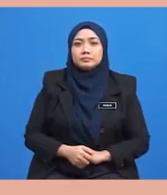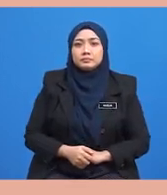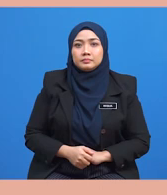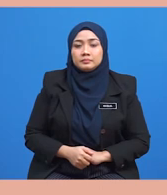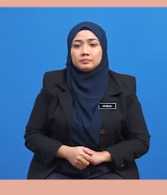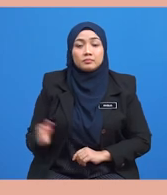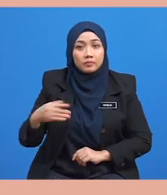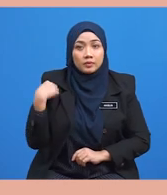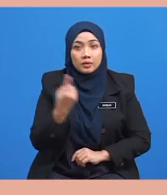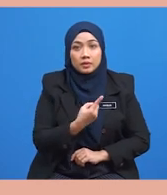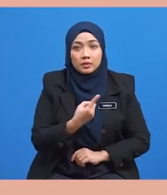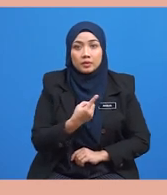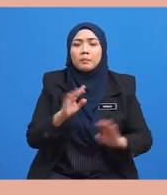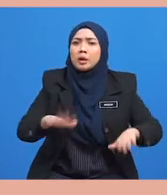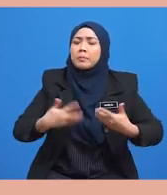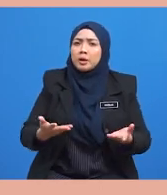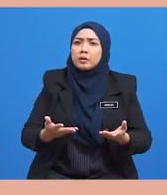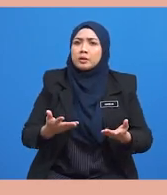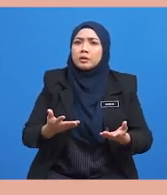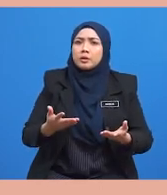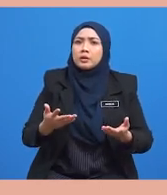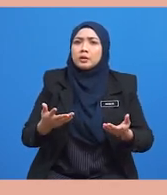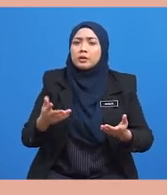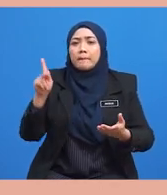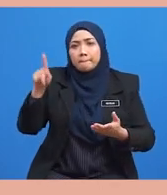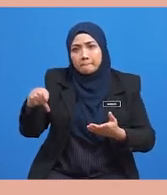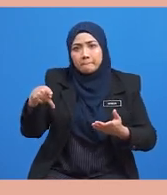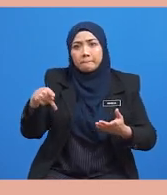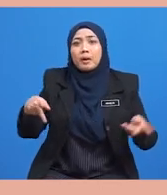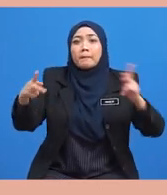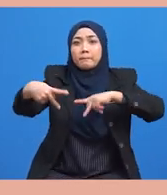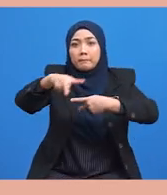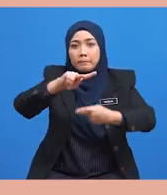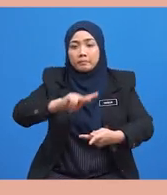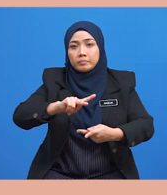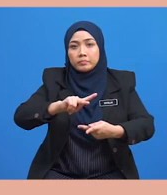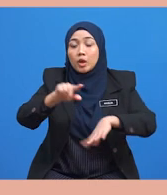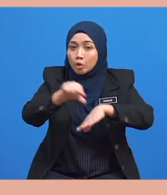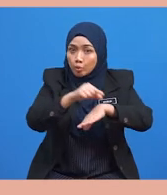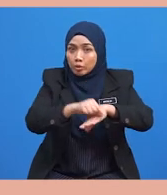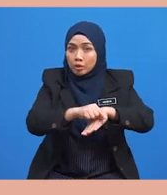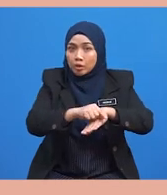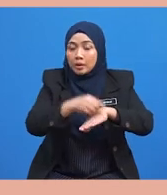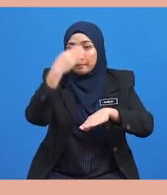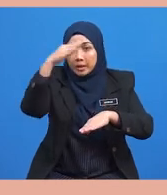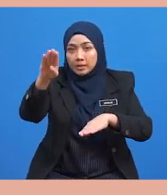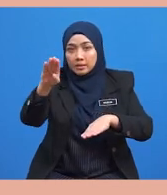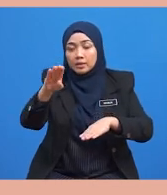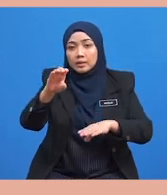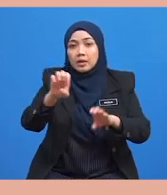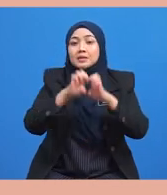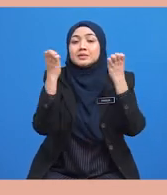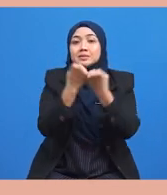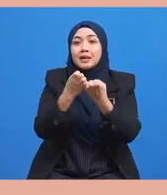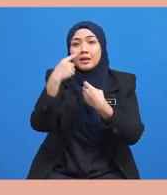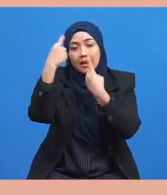Murid-murid, mari kita lihat bagaimana pula plot kotak dibina berdasarkan set data yang dipaparkan.